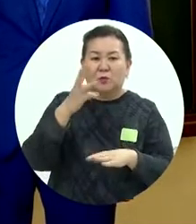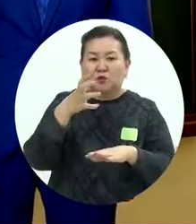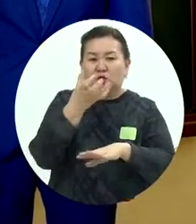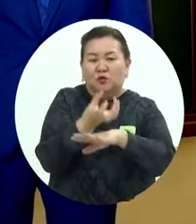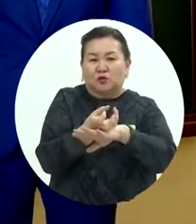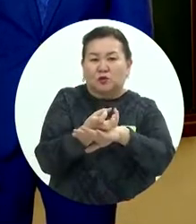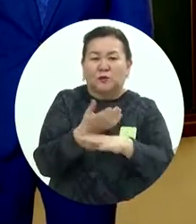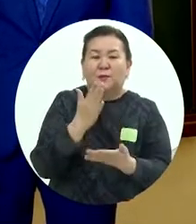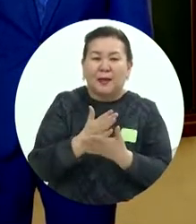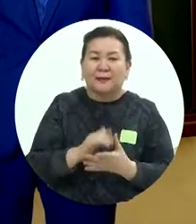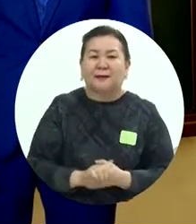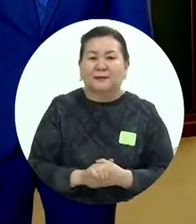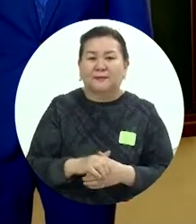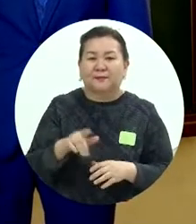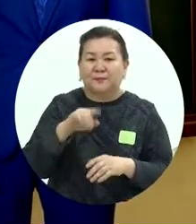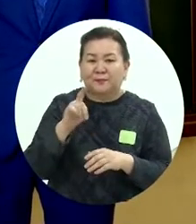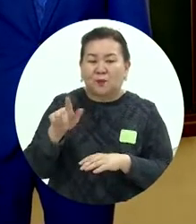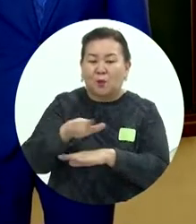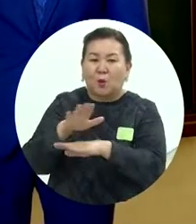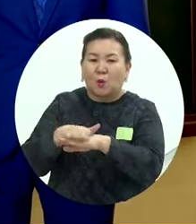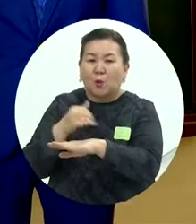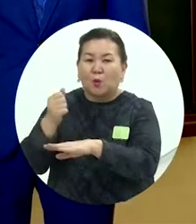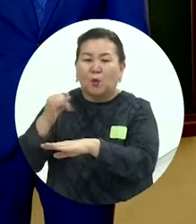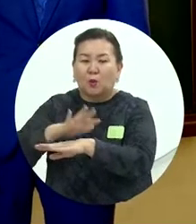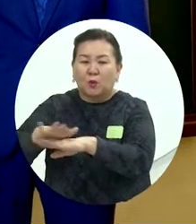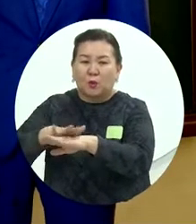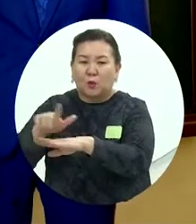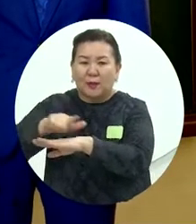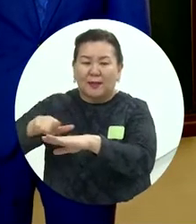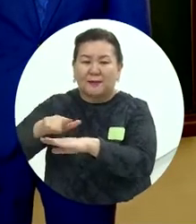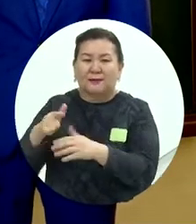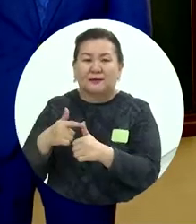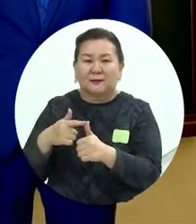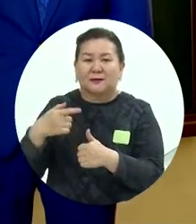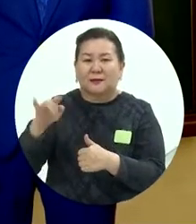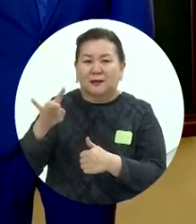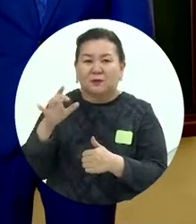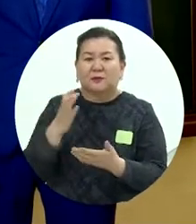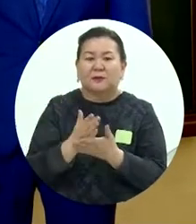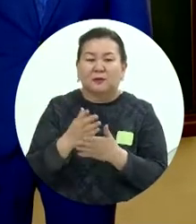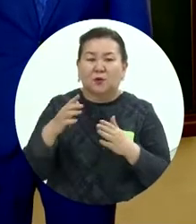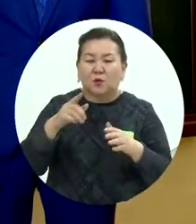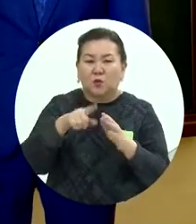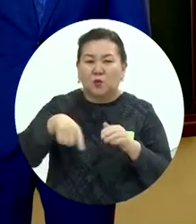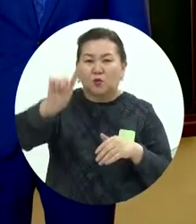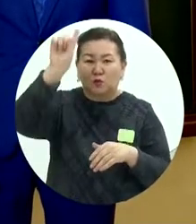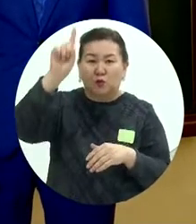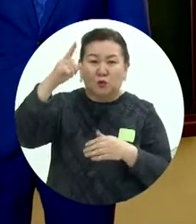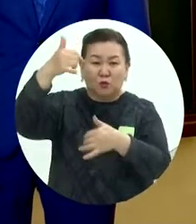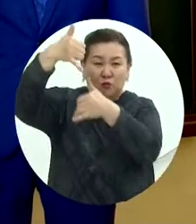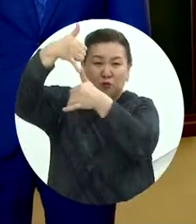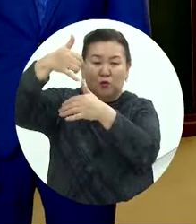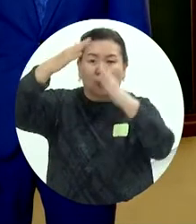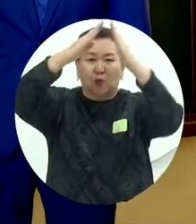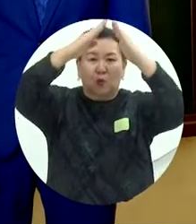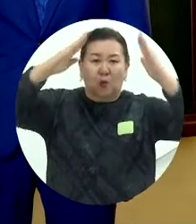тогтсон байдаг. За эдгээр нь нийлээд хуурай газрын 10% эзэлдэг байх нэ. За өндөр уулын оройд тогтсон цас мөсийг